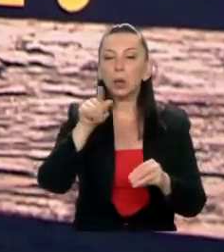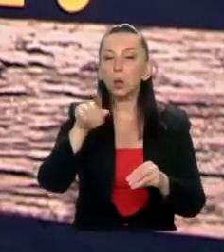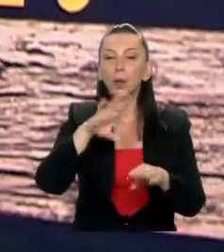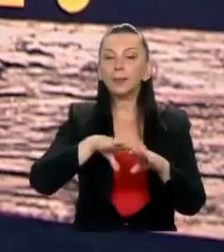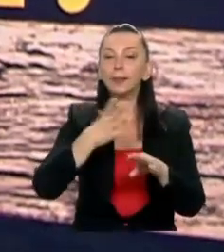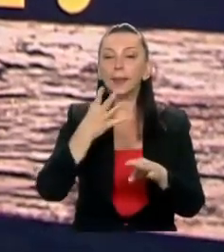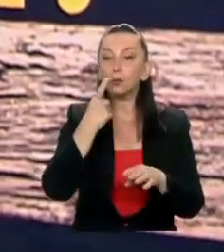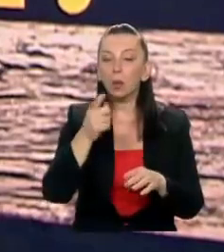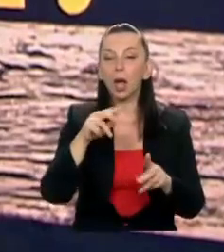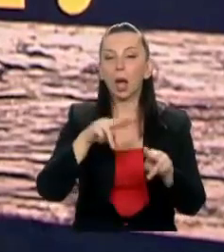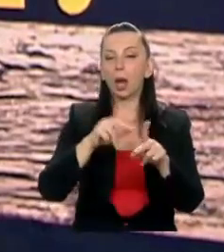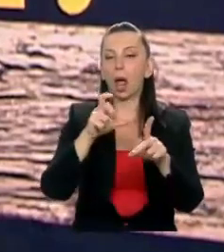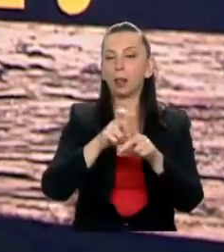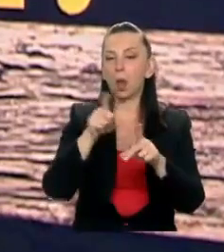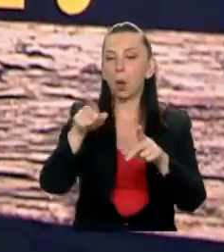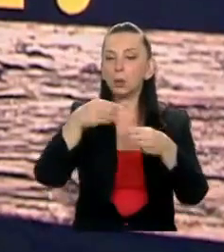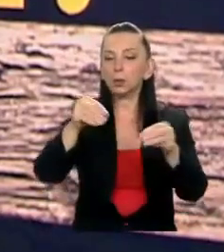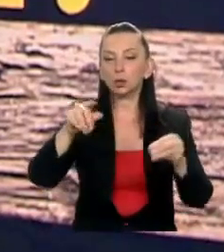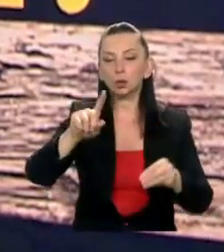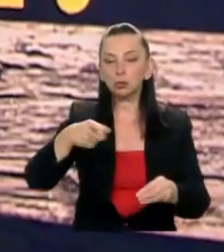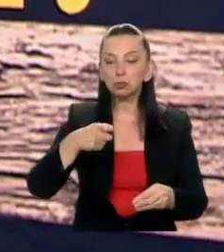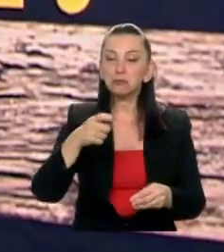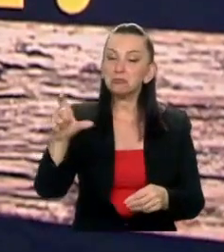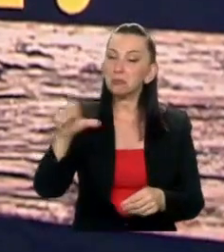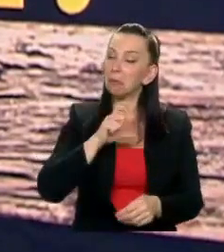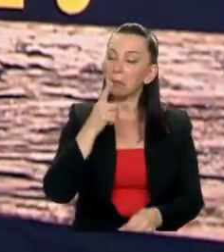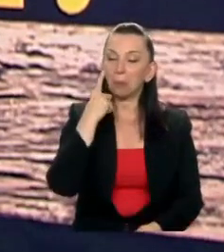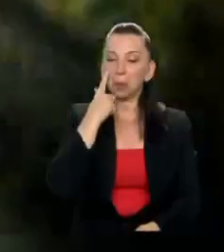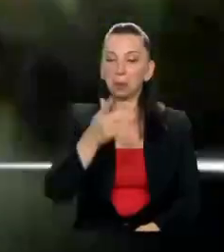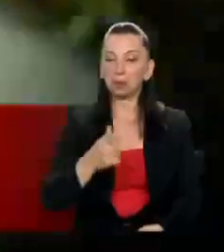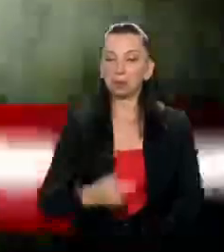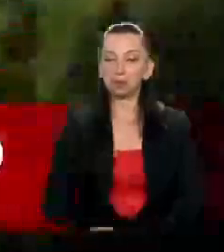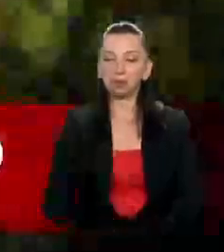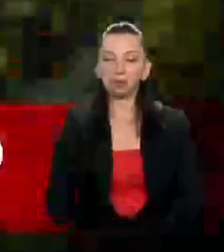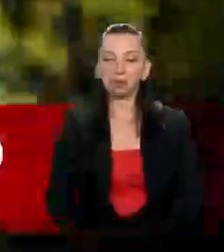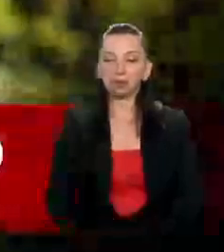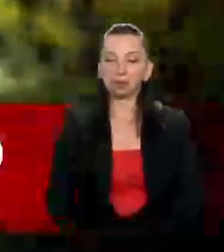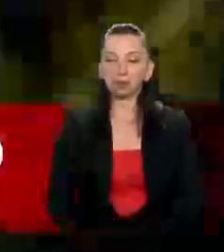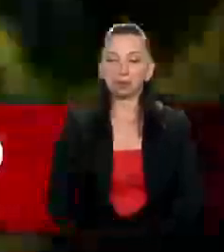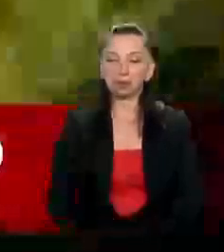o satıcılara ulaştı. Yanıtları çok çarpıcıydı.